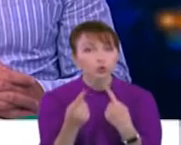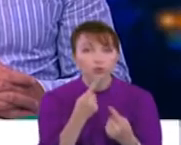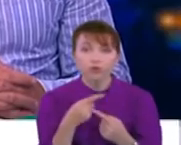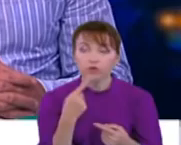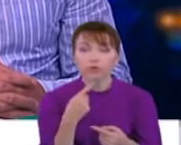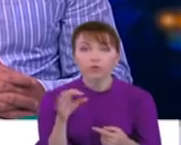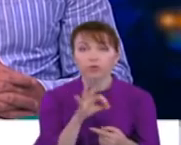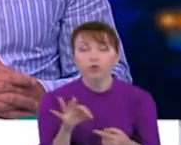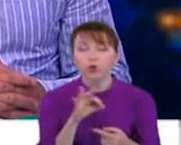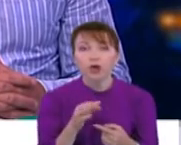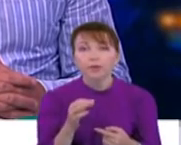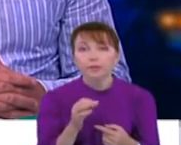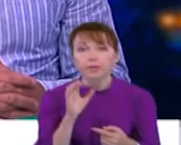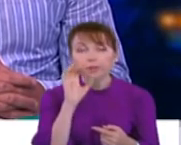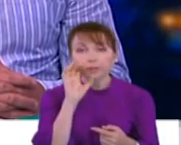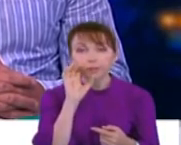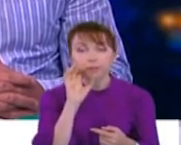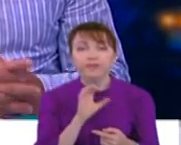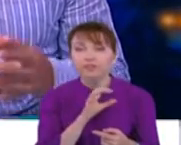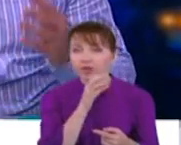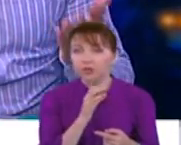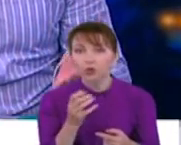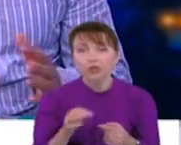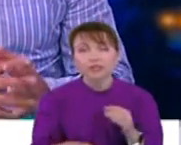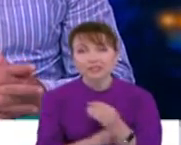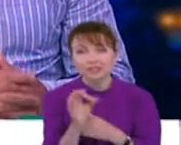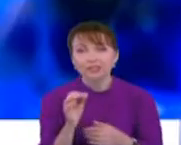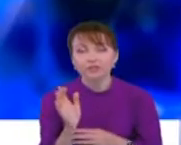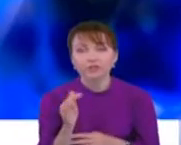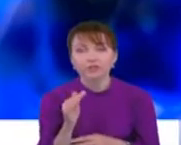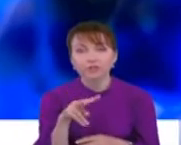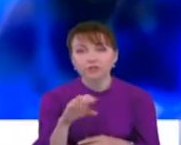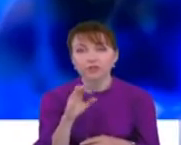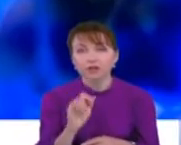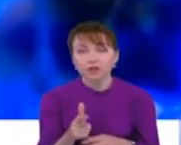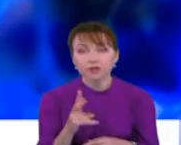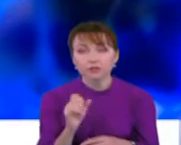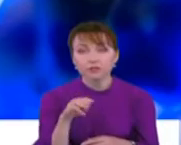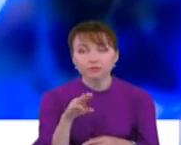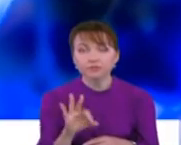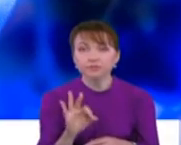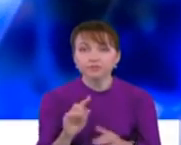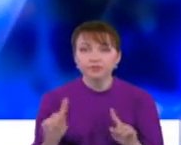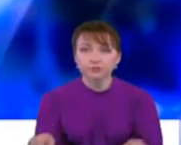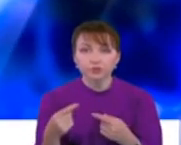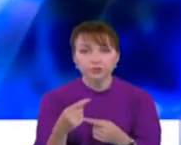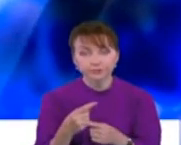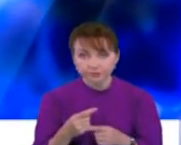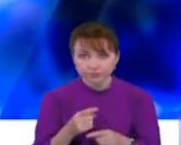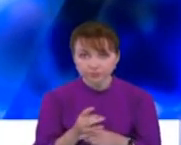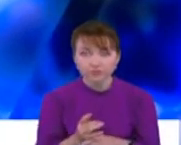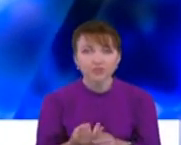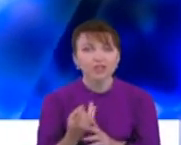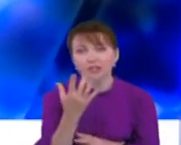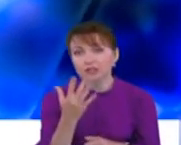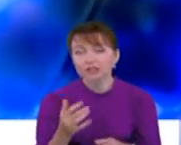про південно-східний фланг НАТО. Це створення систем ракетної зброї в Польщі, в Румунії. І